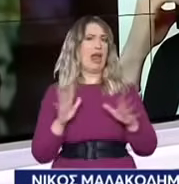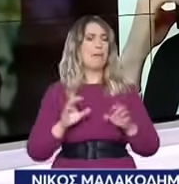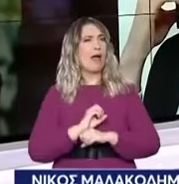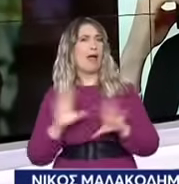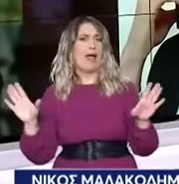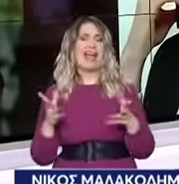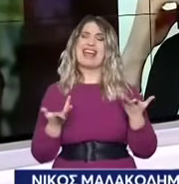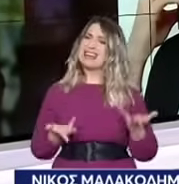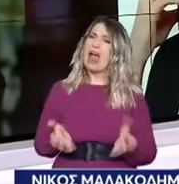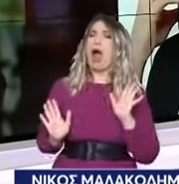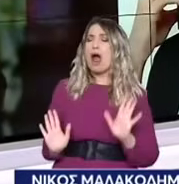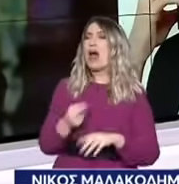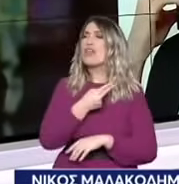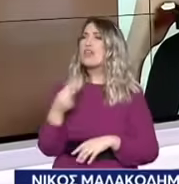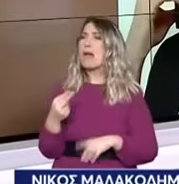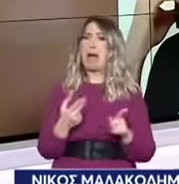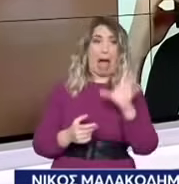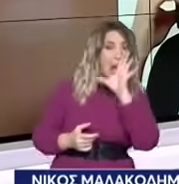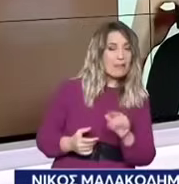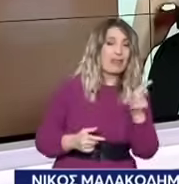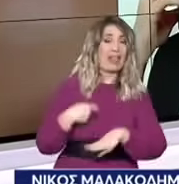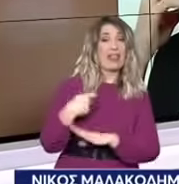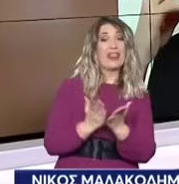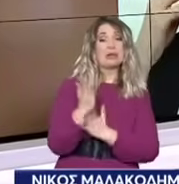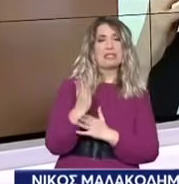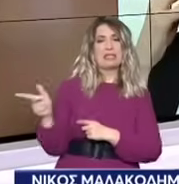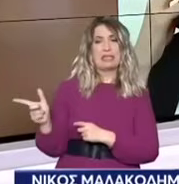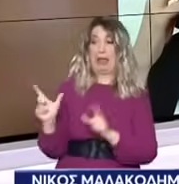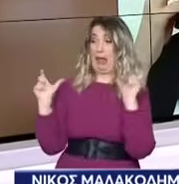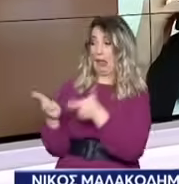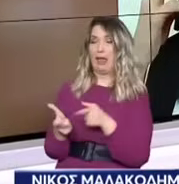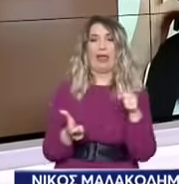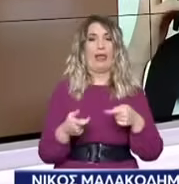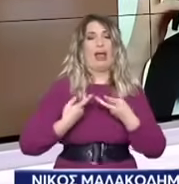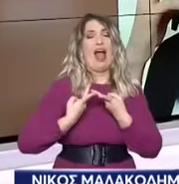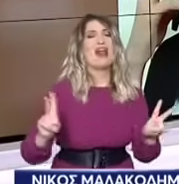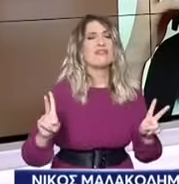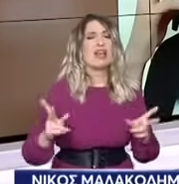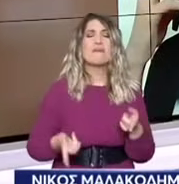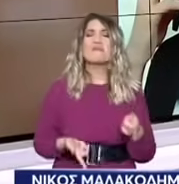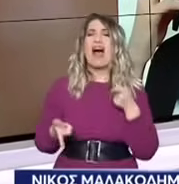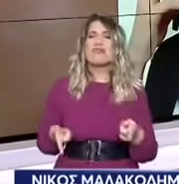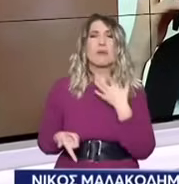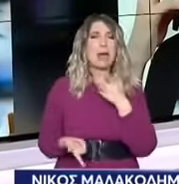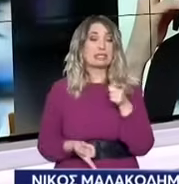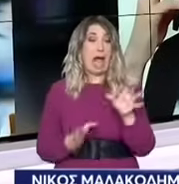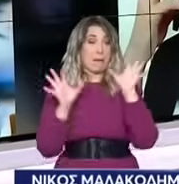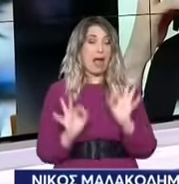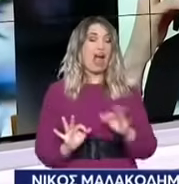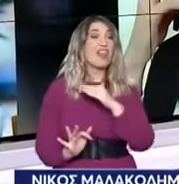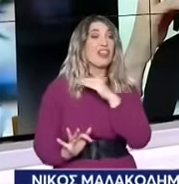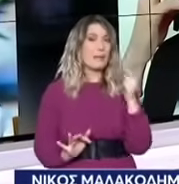θα το κρίνει και η δικαιοσύνη. Δηλαδή, ναι, αλλά θέλω να πω ότι. Δεν είναι σωστό. Εφόσον είστε θύματα, μόνο αρνητική εικόνα δεν υπάρχει. Δηλαδή, μην κάνουμε